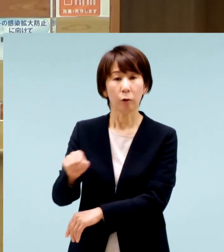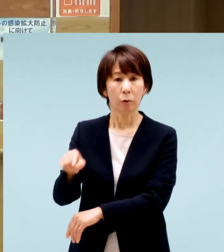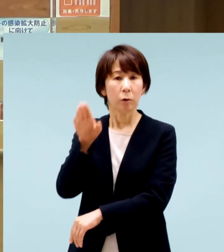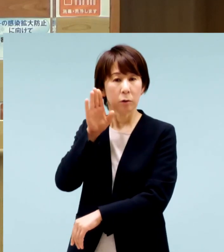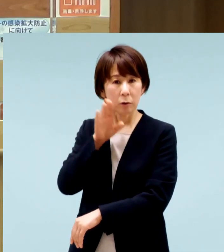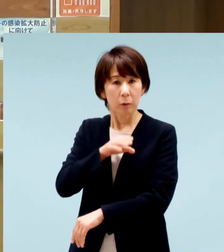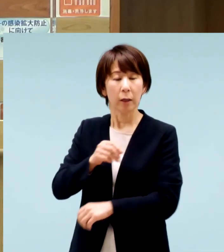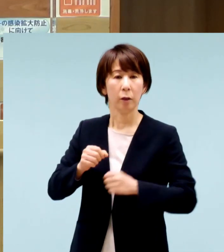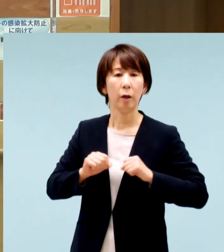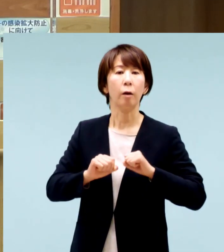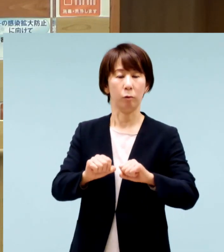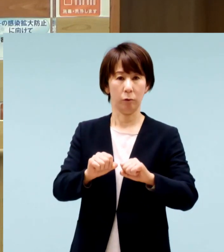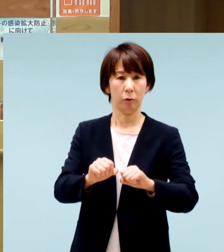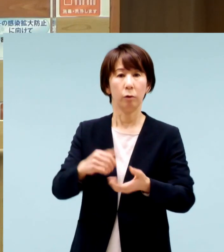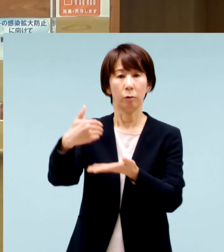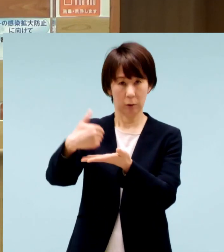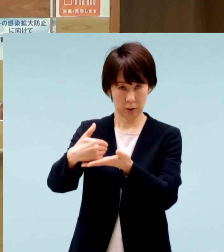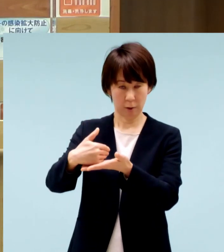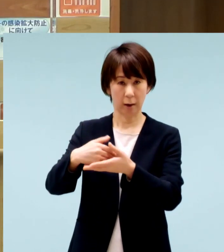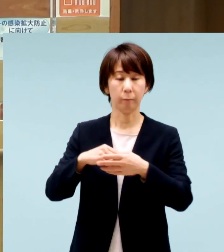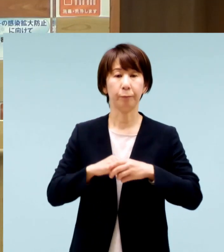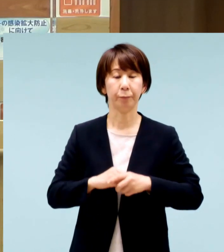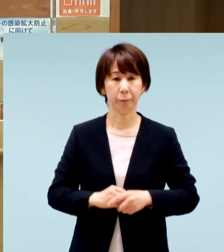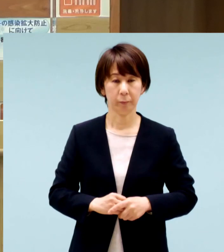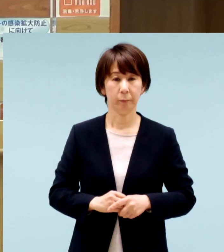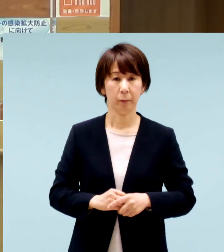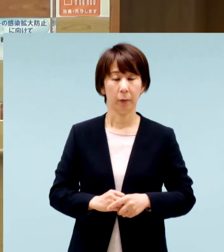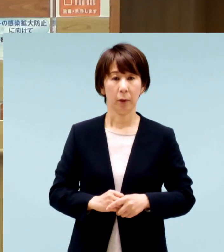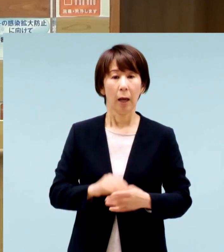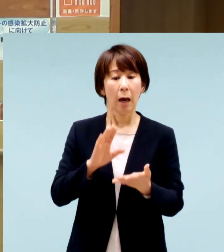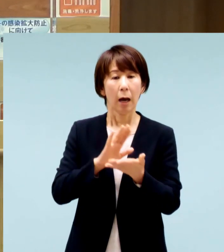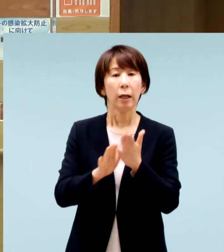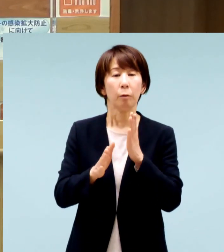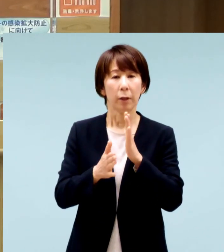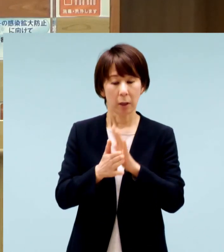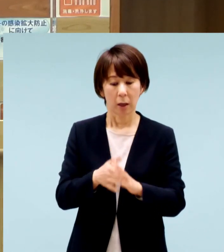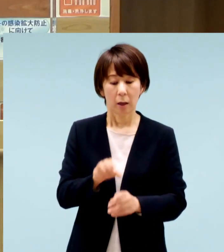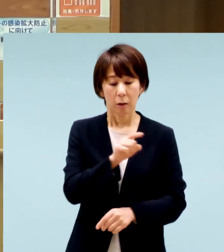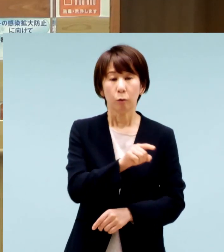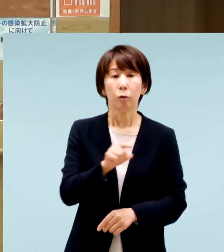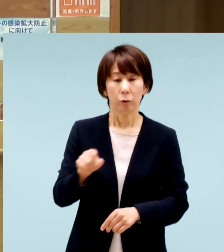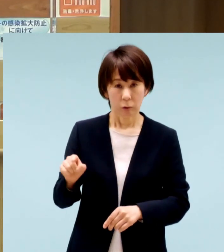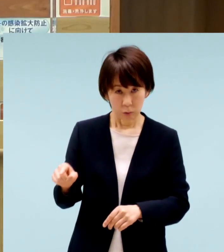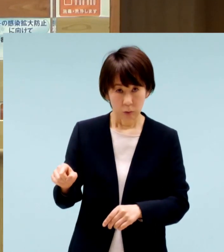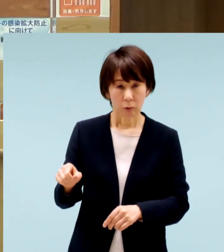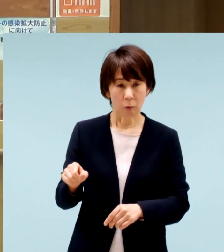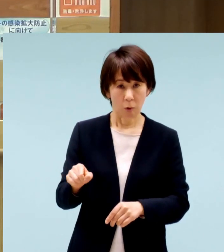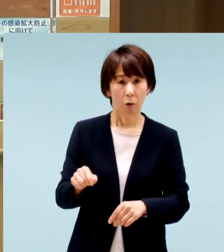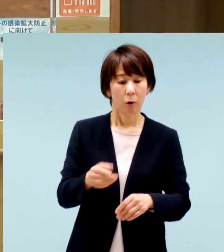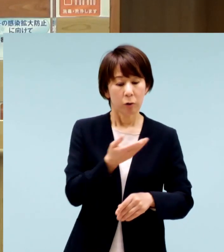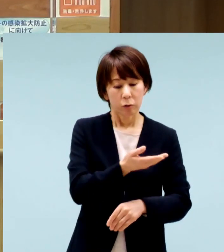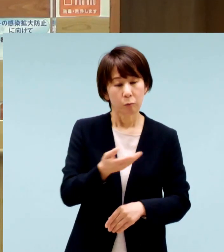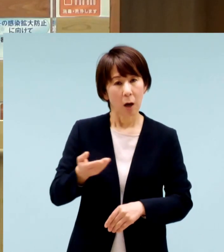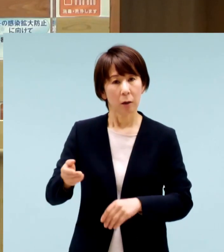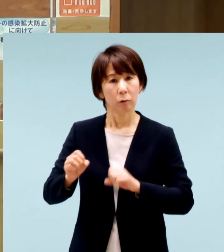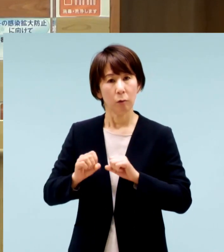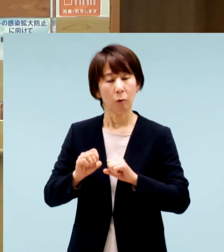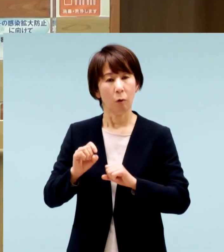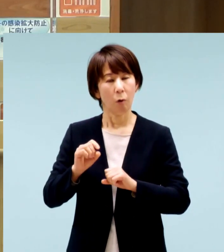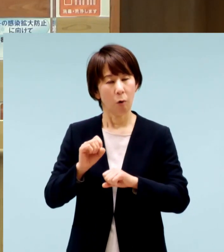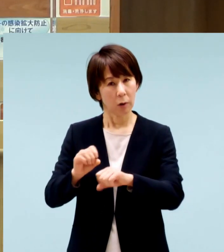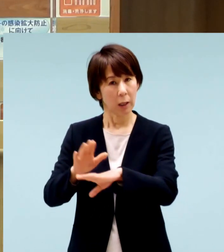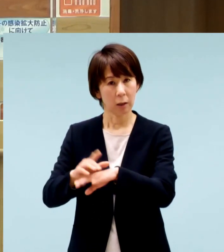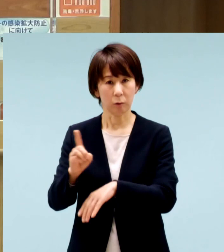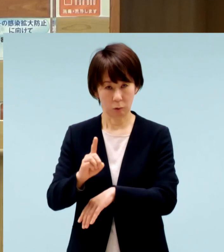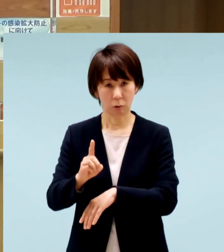ました。現時点でまた改めてお聞きできればと思うんですが、そういったことをどのような順序で行っていくのかですとか、また新たに